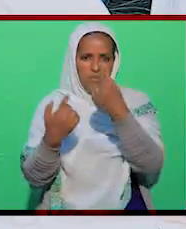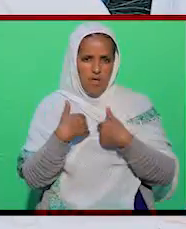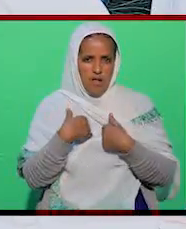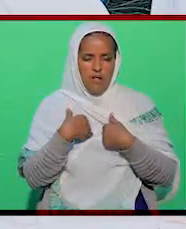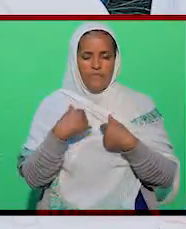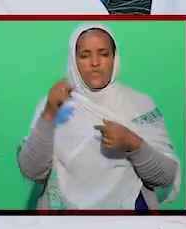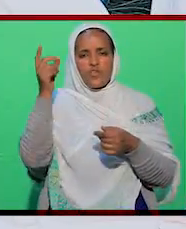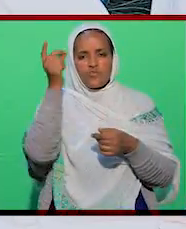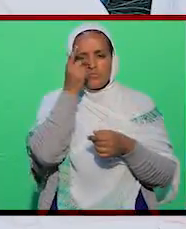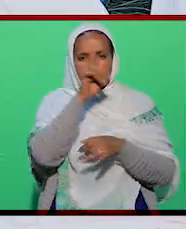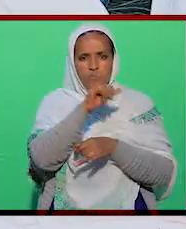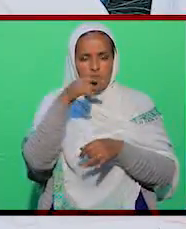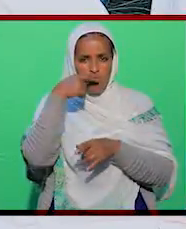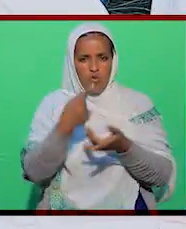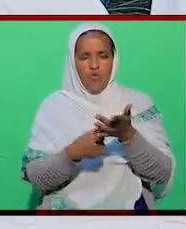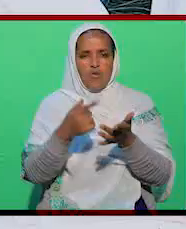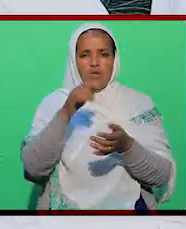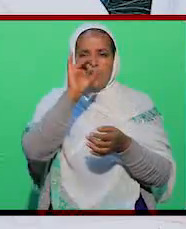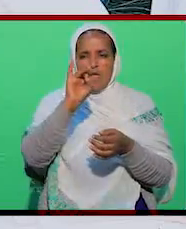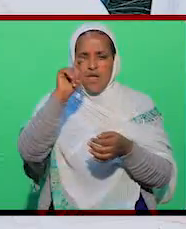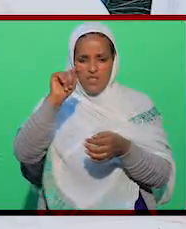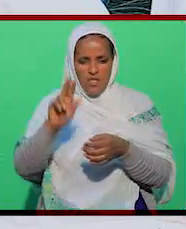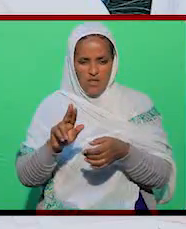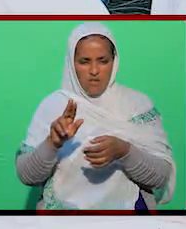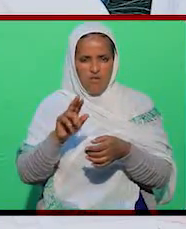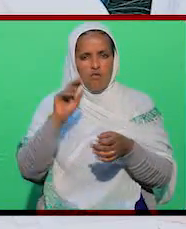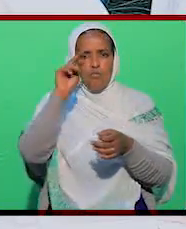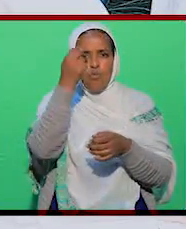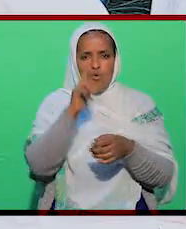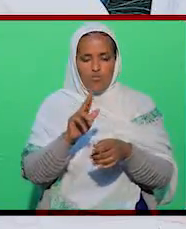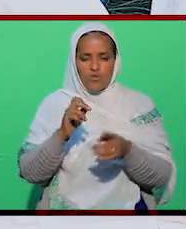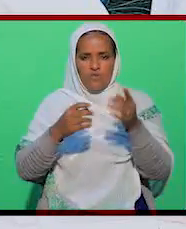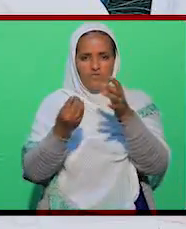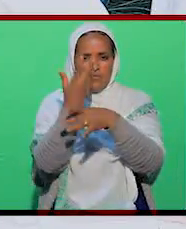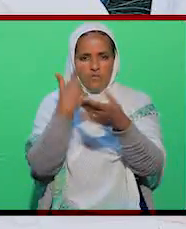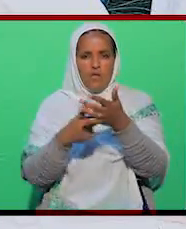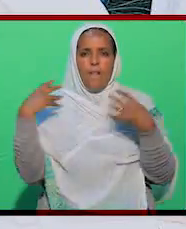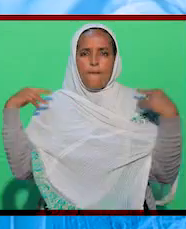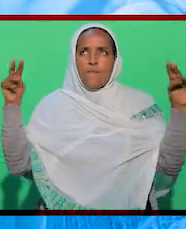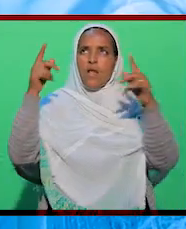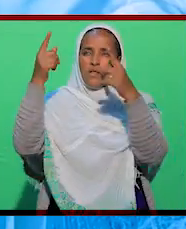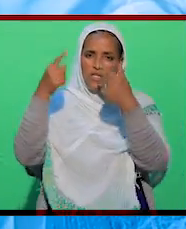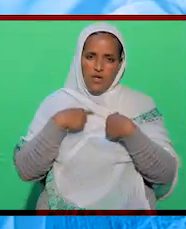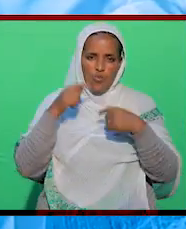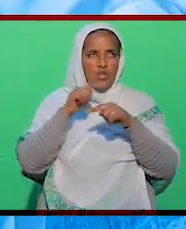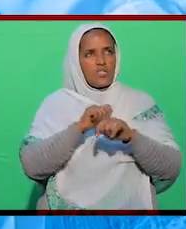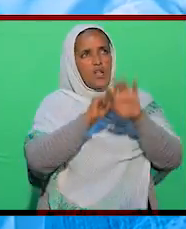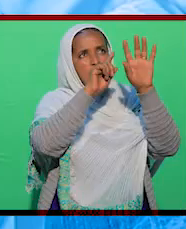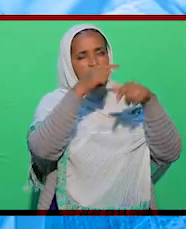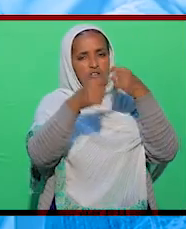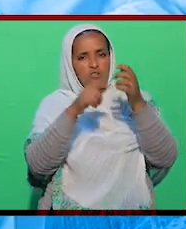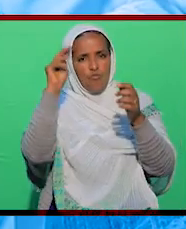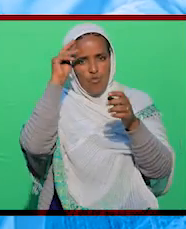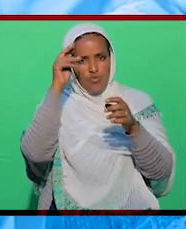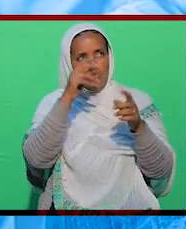የመሰሉ በየጊዜው የሚነሳሉ። ለምሳሌ ጆሴፍ ስሚዝ የተባለው ይሄ ላተር ደይ ሴንትስ ወይም ሞርሞኒዝም የፈጠረው እሱ ነው። መልአክ ተናገረኝ አለ፣